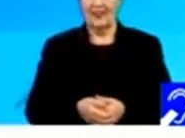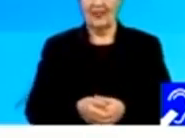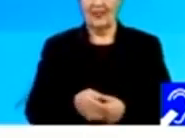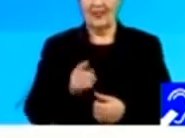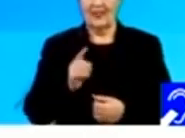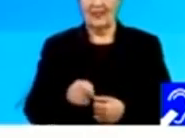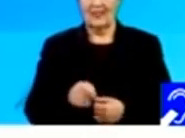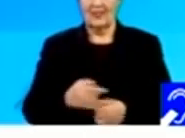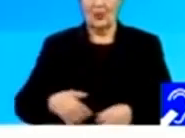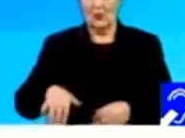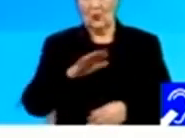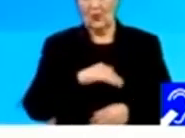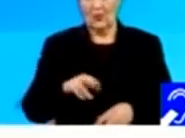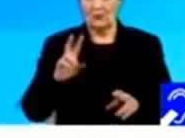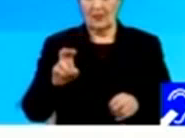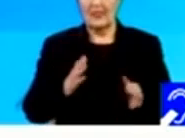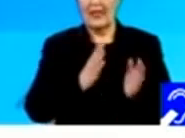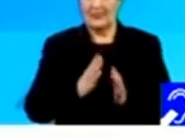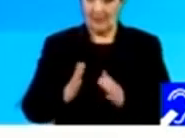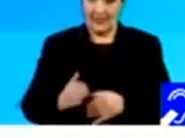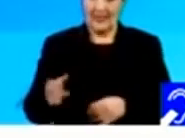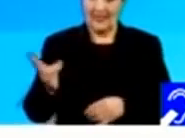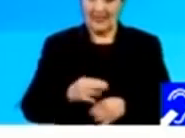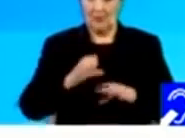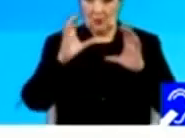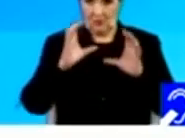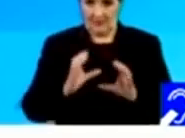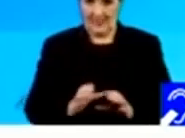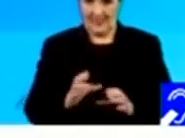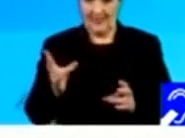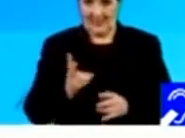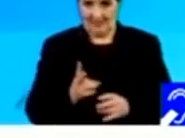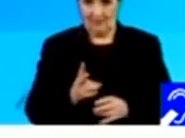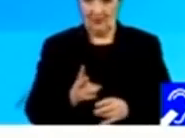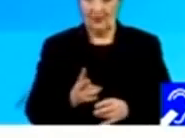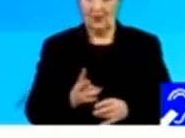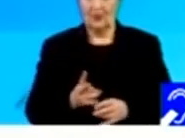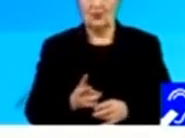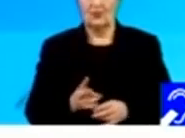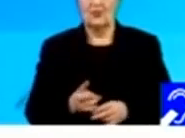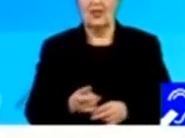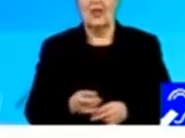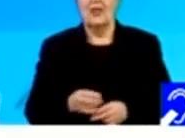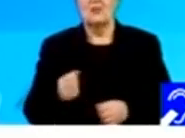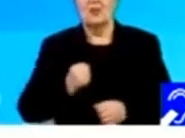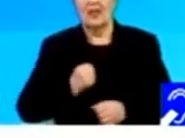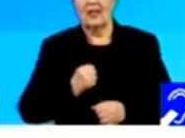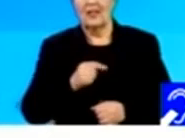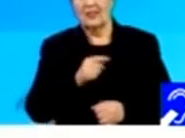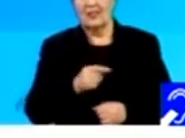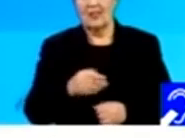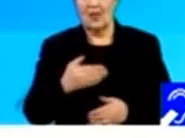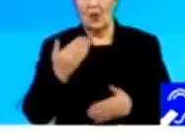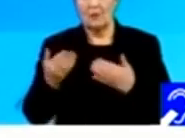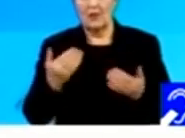drepturile și libertățile tuturor trebuie respectate. Constituția trebuie respectată și regret că contracandidatul meu apelează la